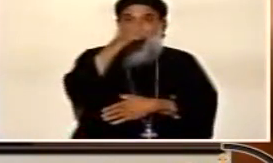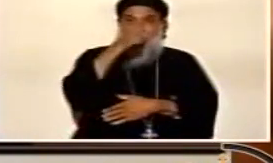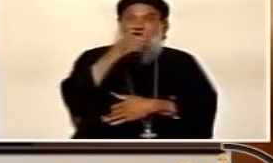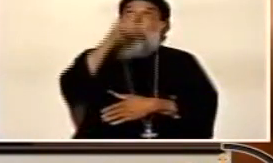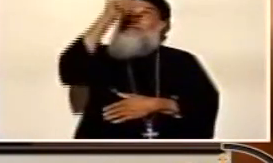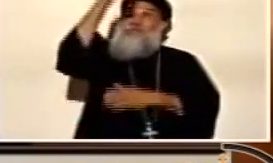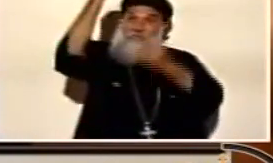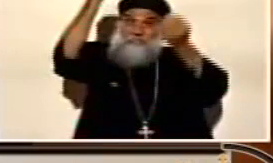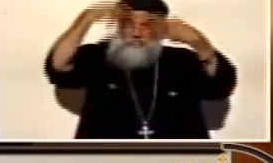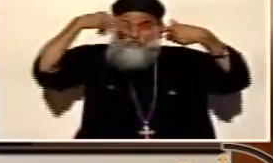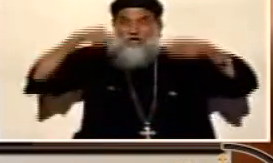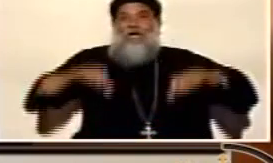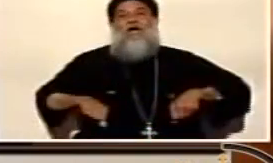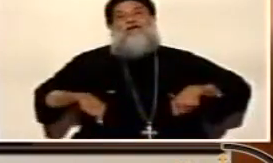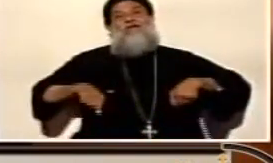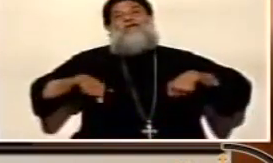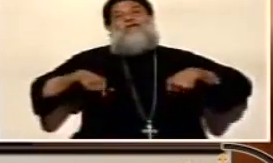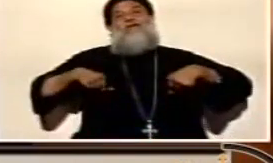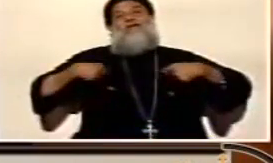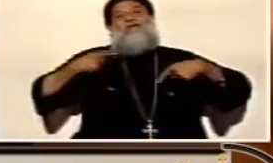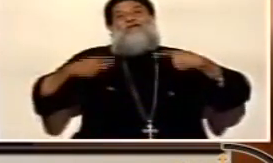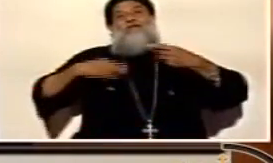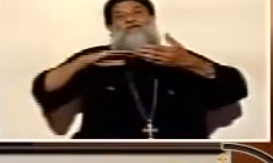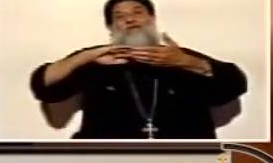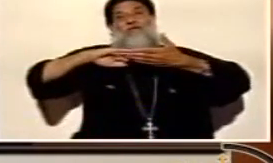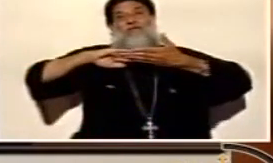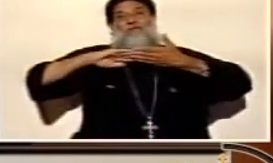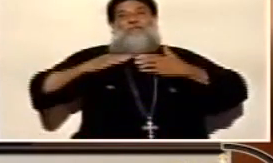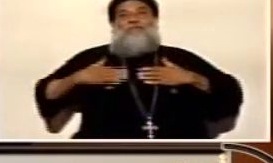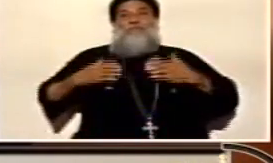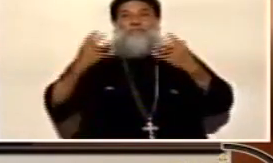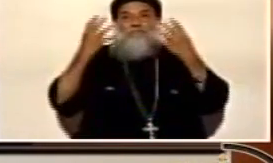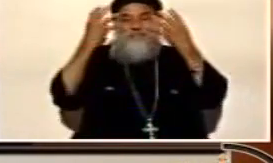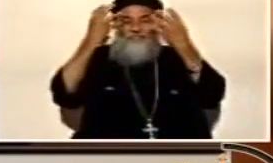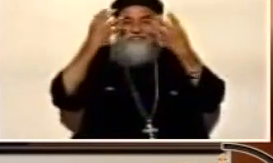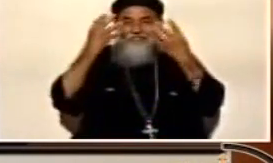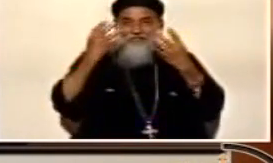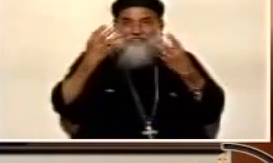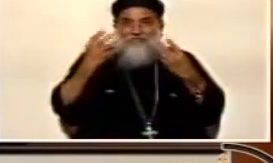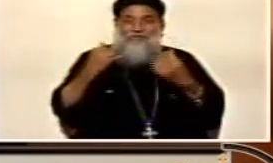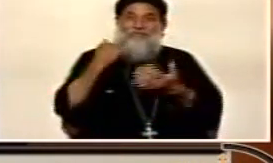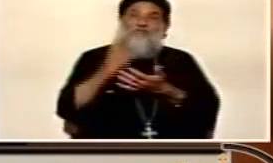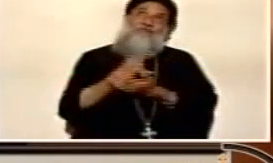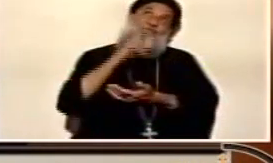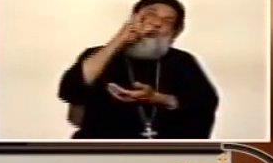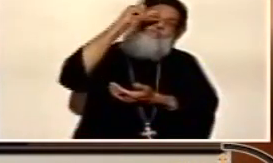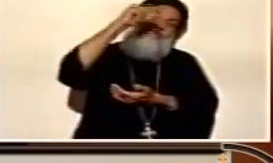تعفي الإنسان من تبعات كثيرة ممكن يتكلف بها في المجتمع.